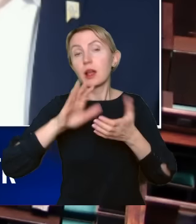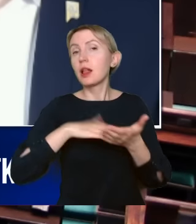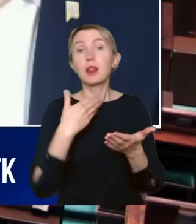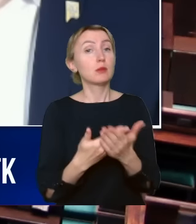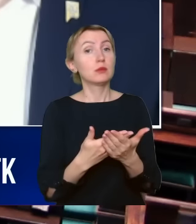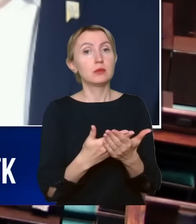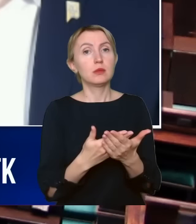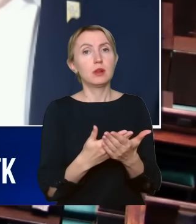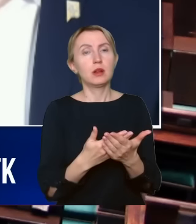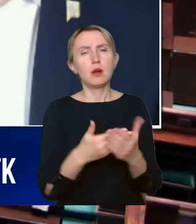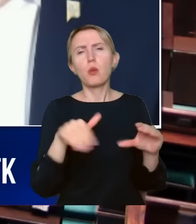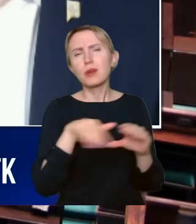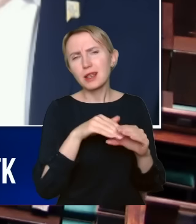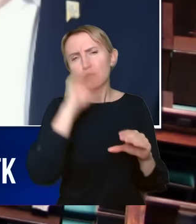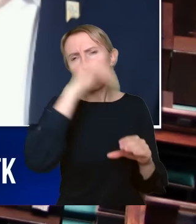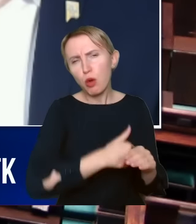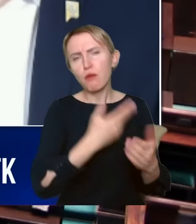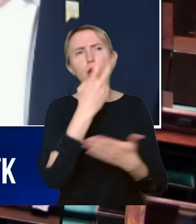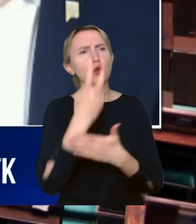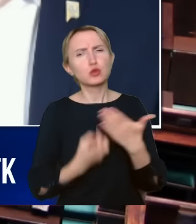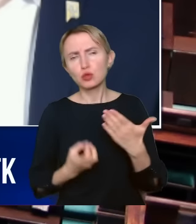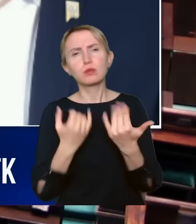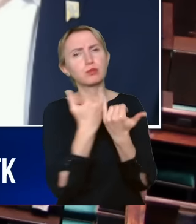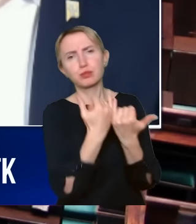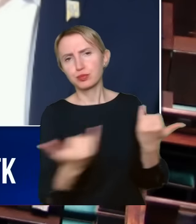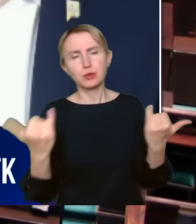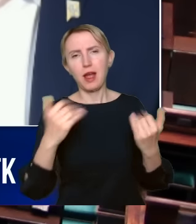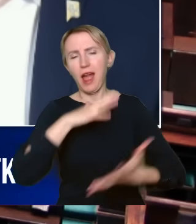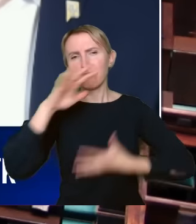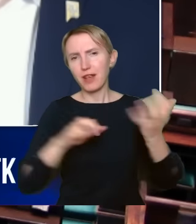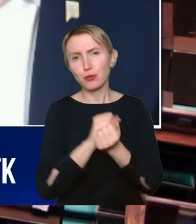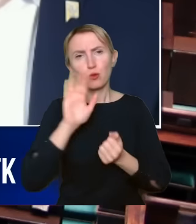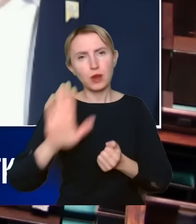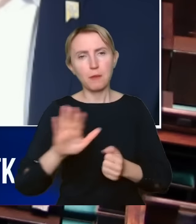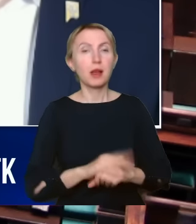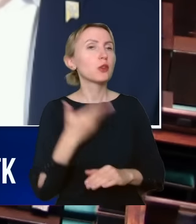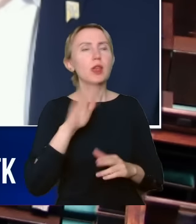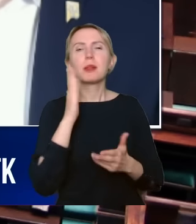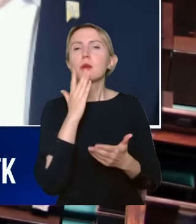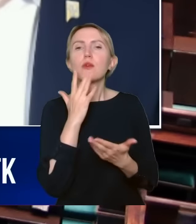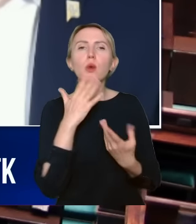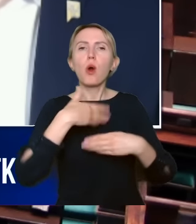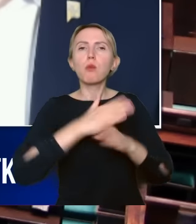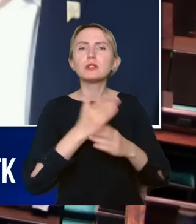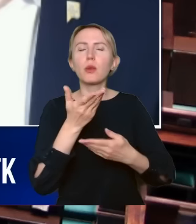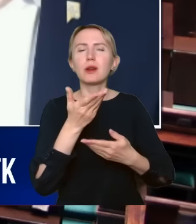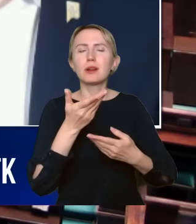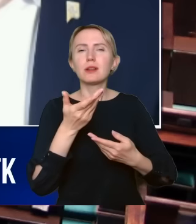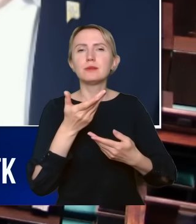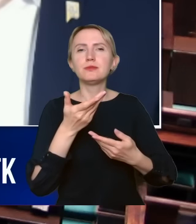chociażby jeżeli chodzi o pracę domową, jeżeli chodzi o aborcję, jeżeli chodzi o inne elementy, już jest awantura między nimi. Nie będę już mówił o podziale spółek na tym etapie rad